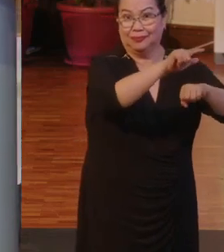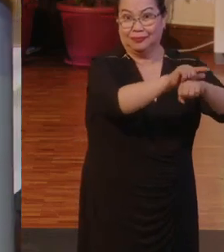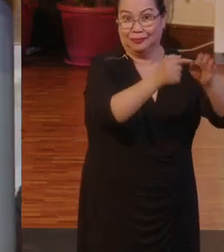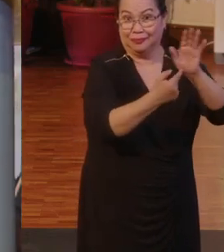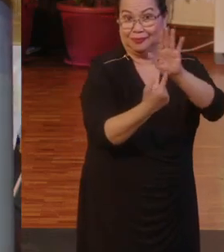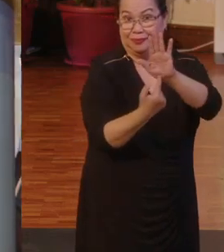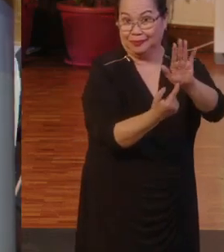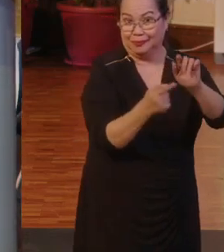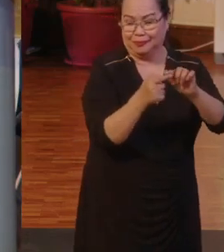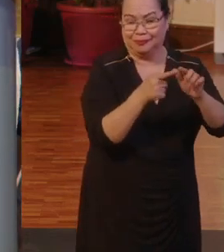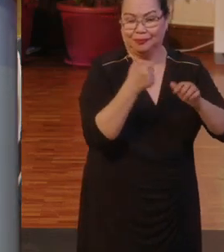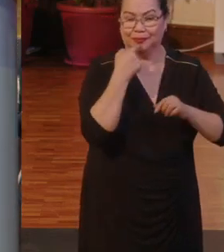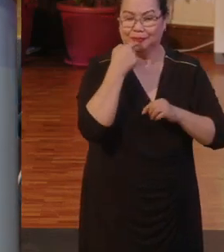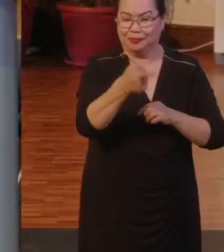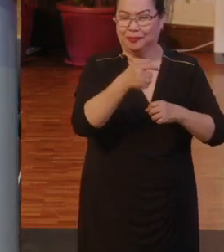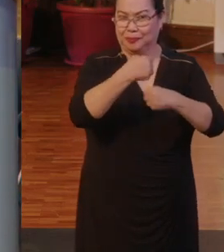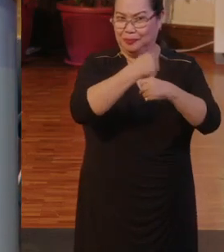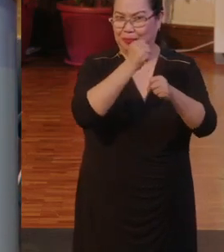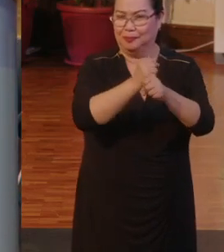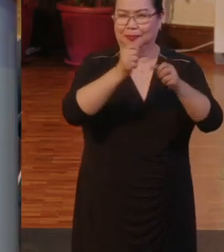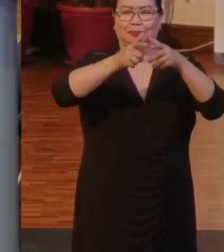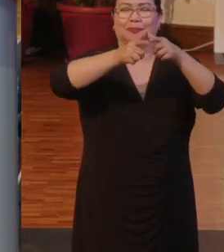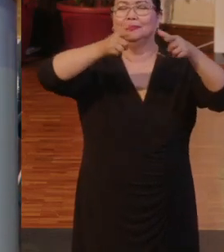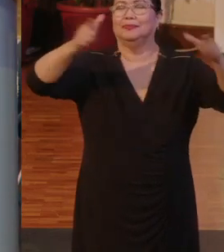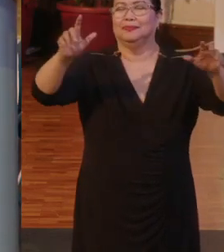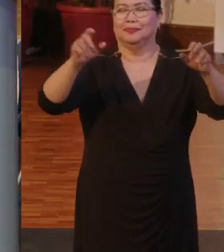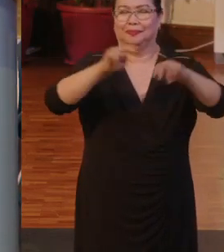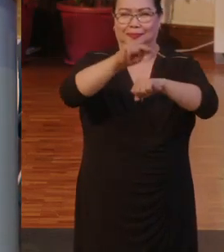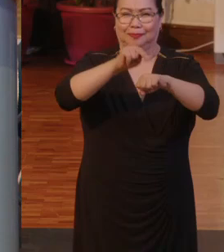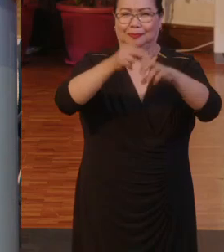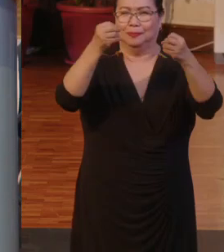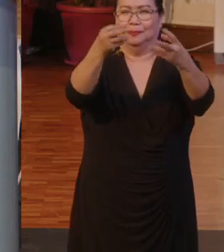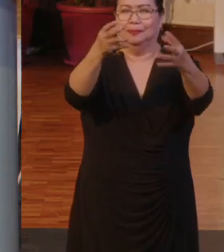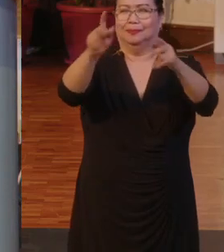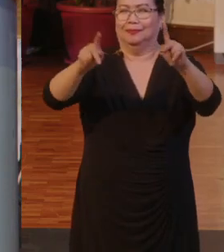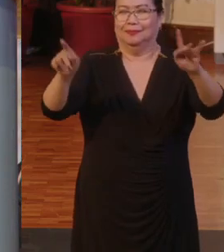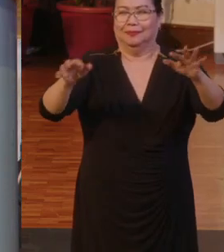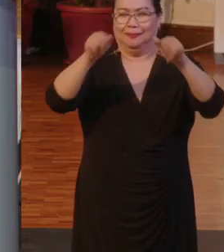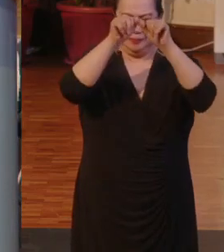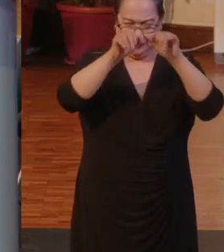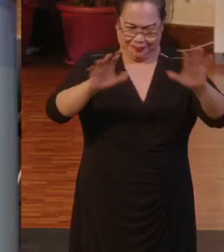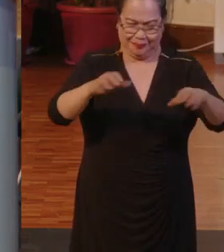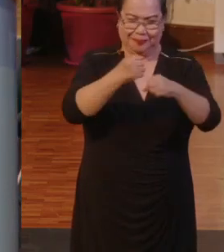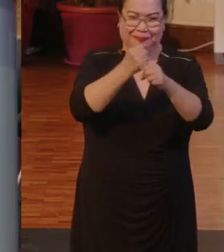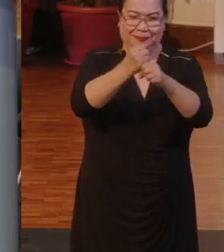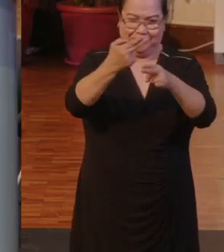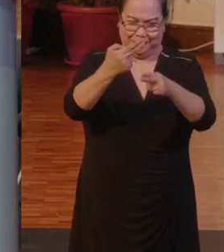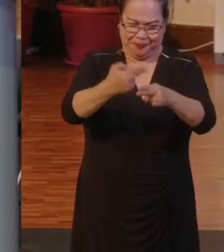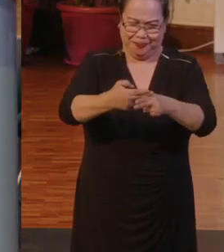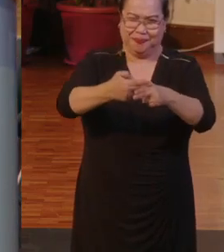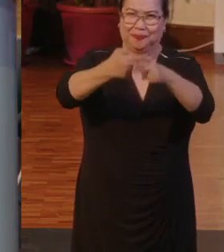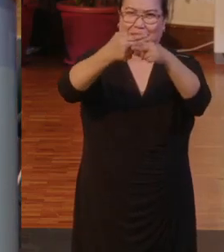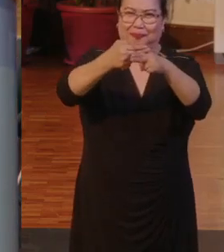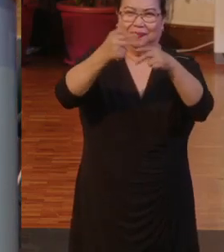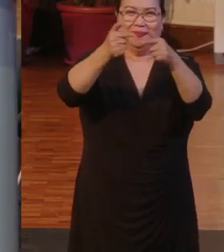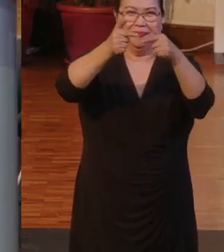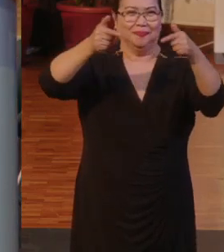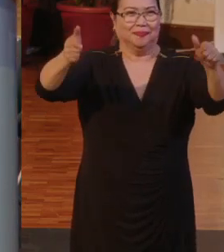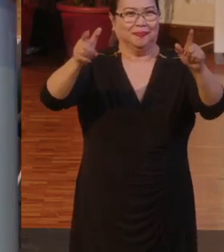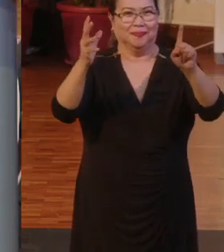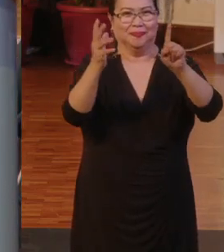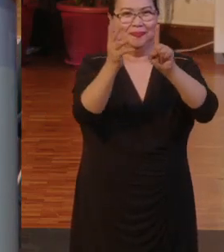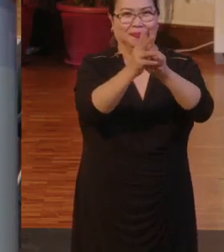show you, and I will make you a great nation. And I will bless you and make your name great, so that you will be